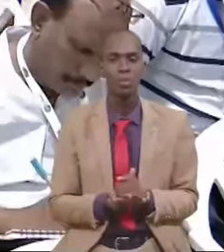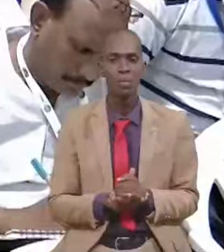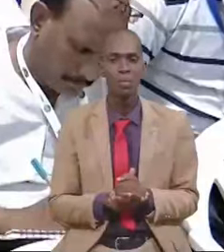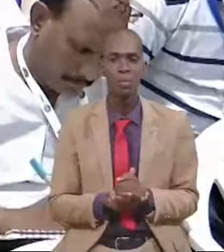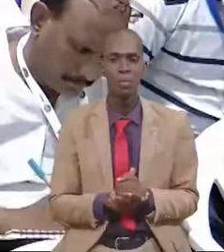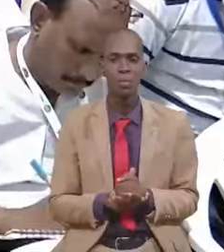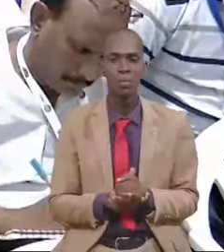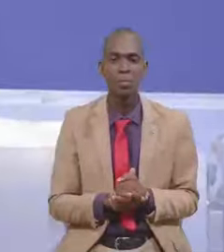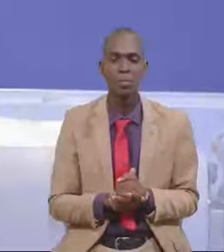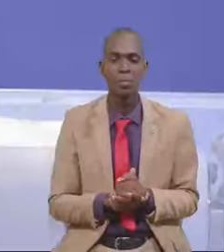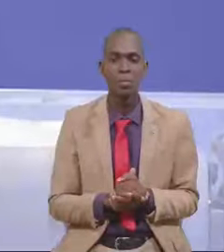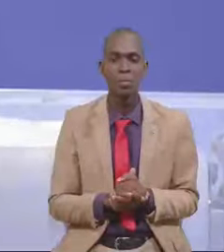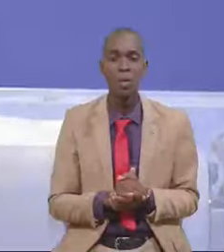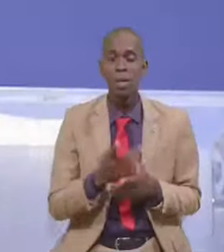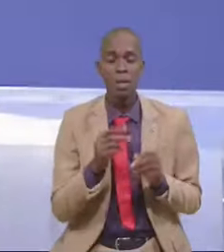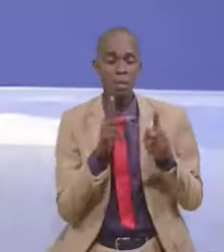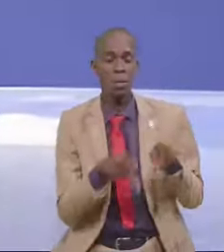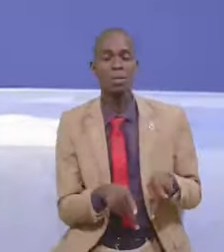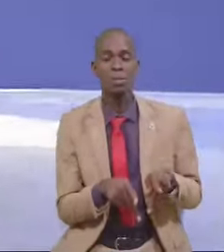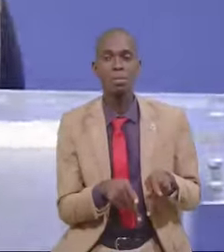La personne.